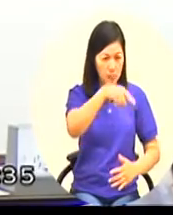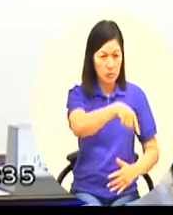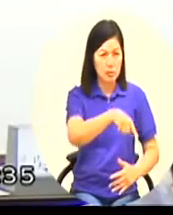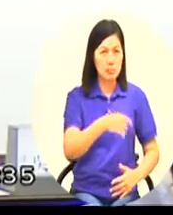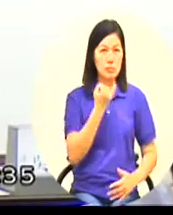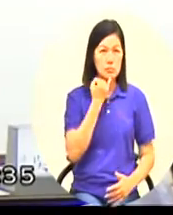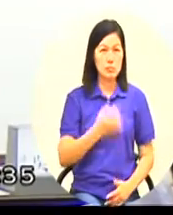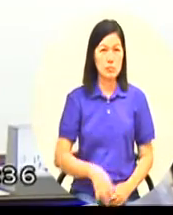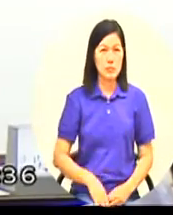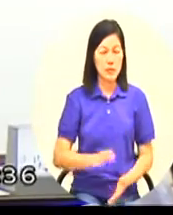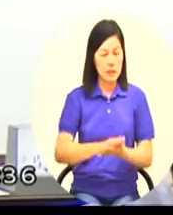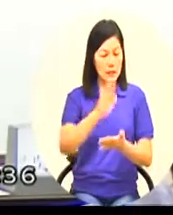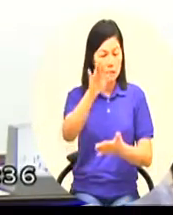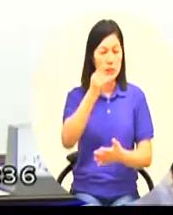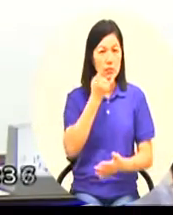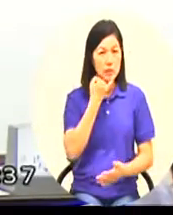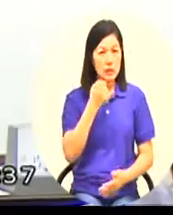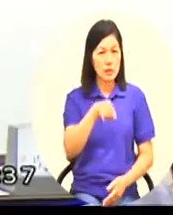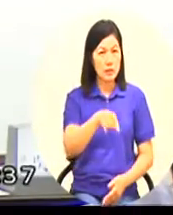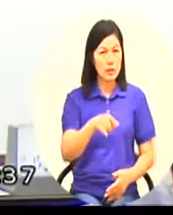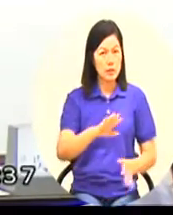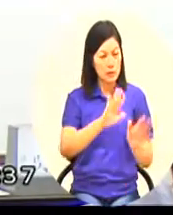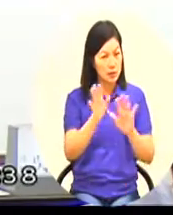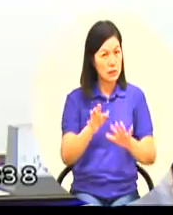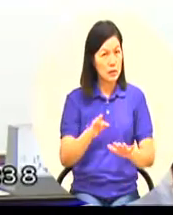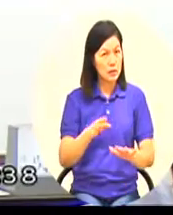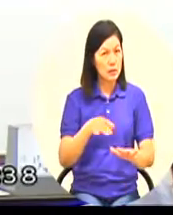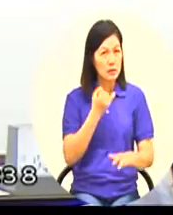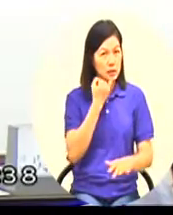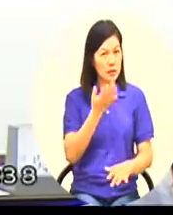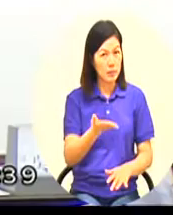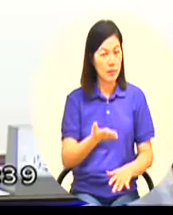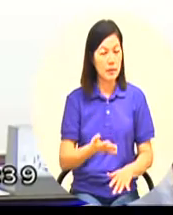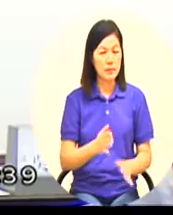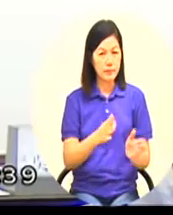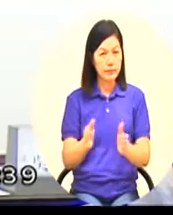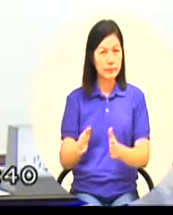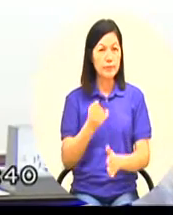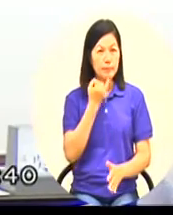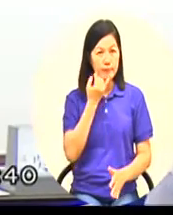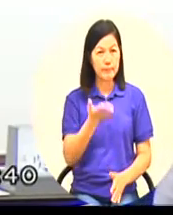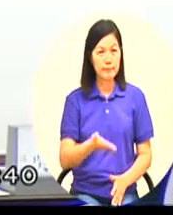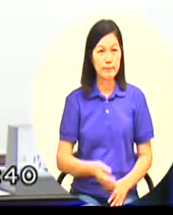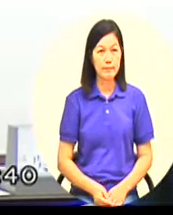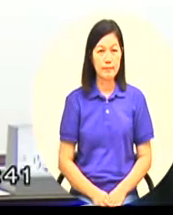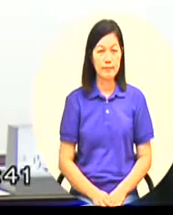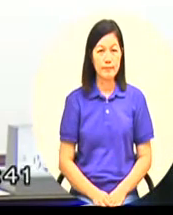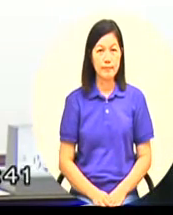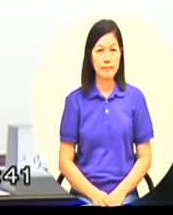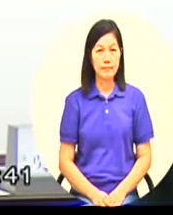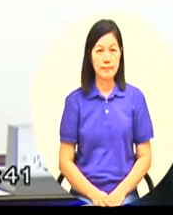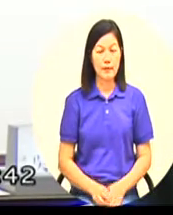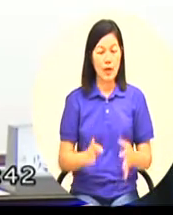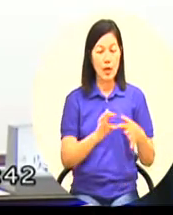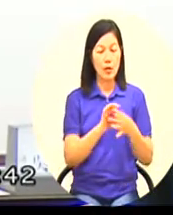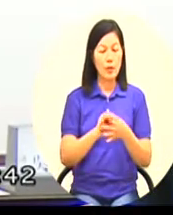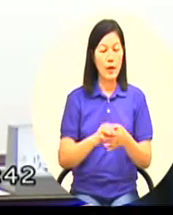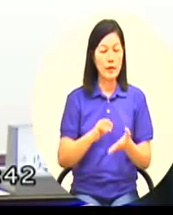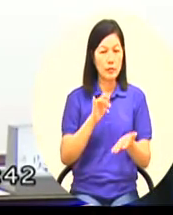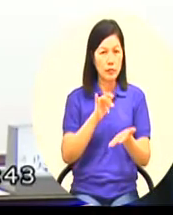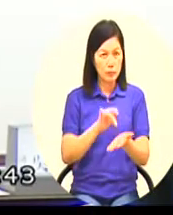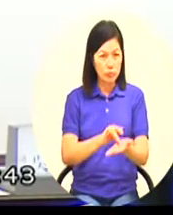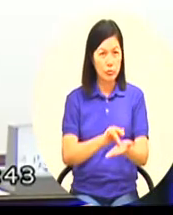后可不可以有这样的方式来处理。好，这是关于毒品的部分啊，我